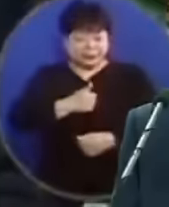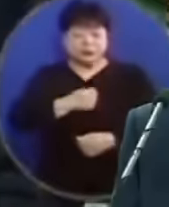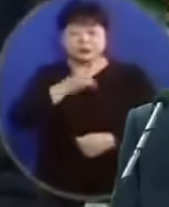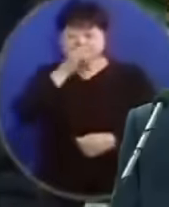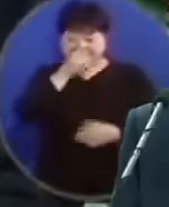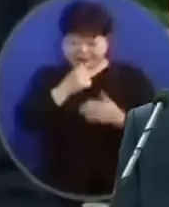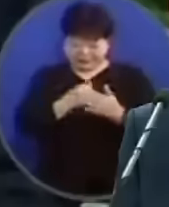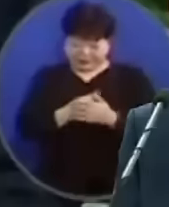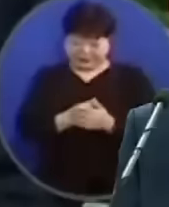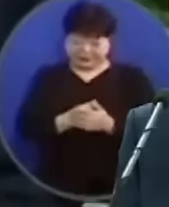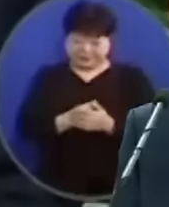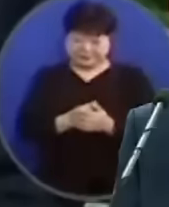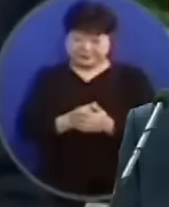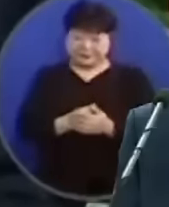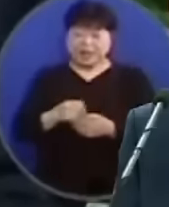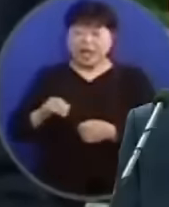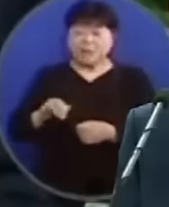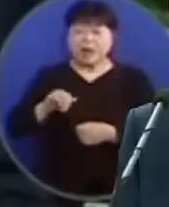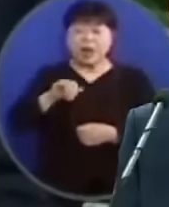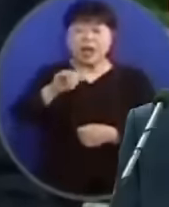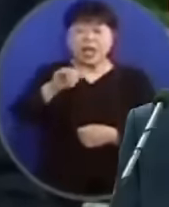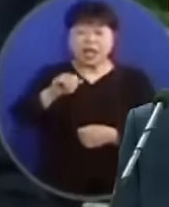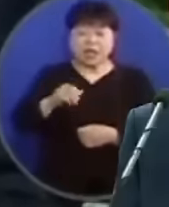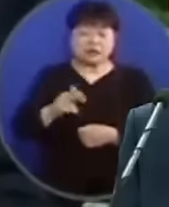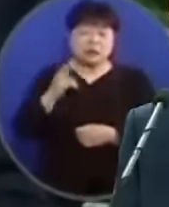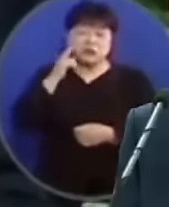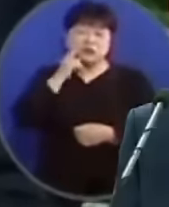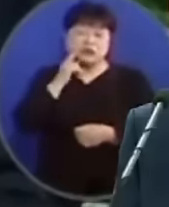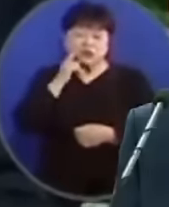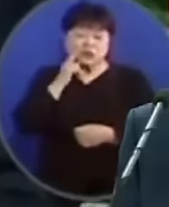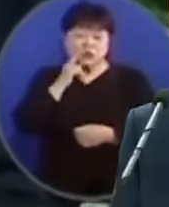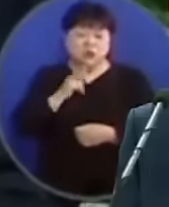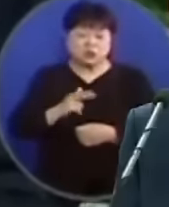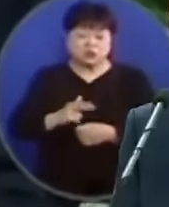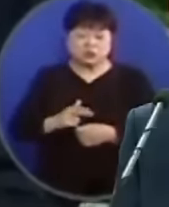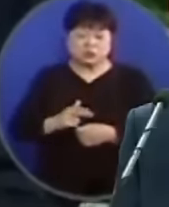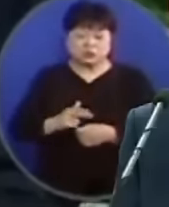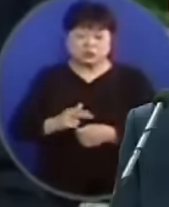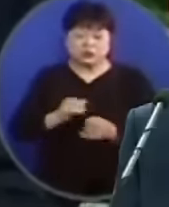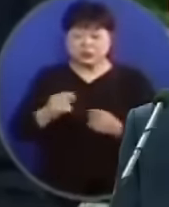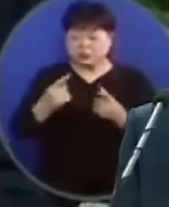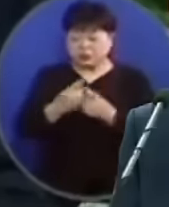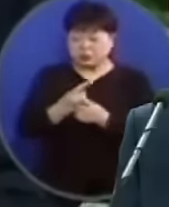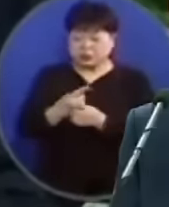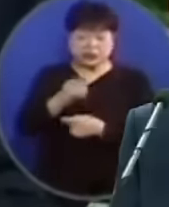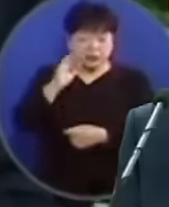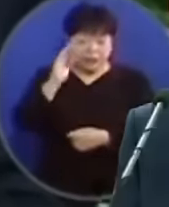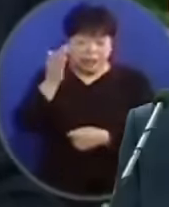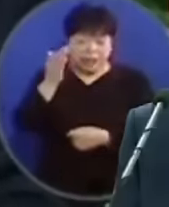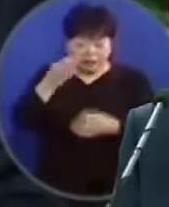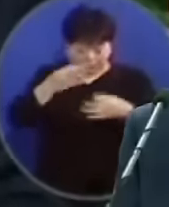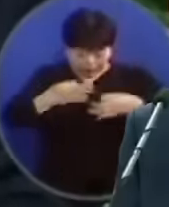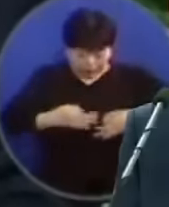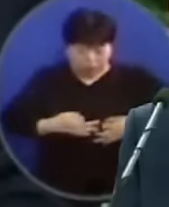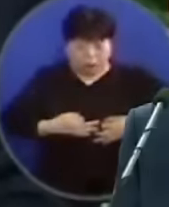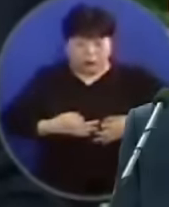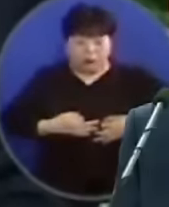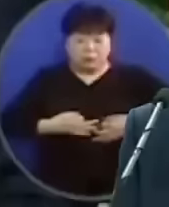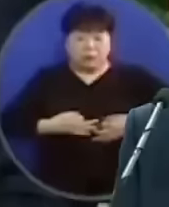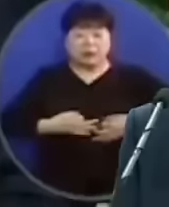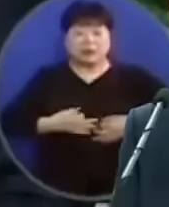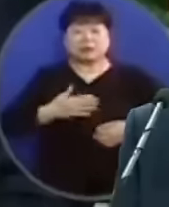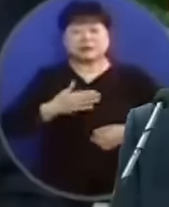건데 나는 아메바에서 인간으로 창조되었다. 벌레가 사람이 되었다. 그러니